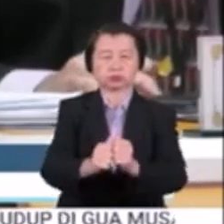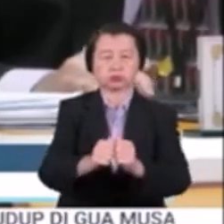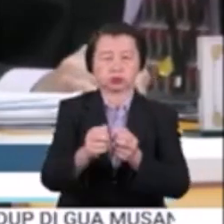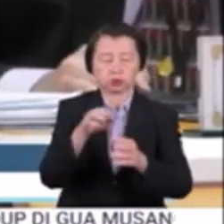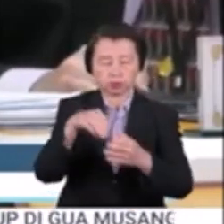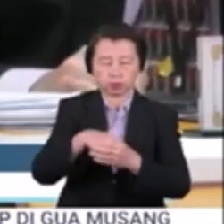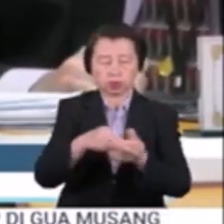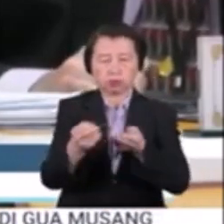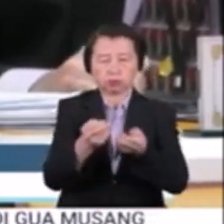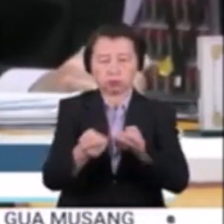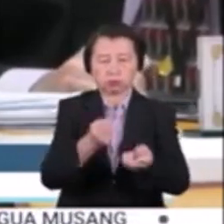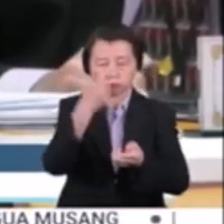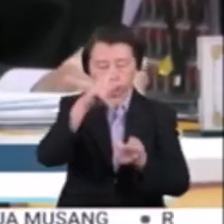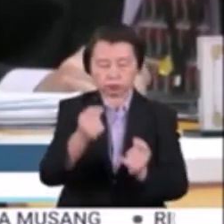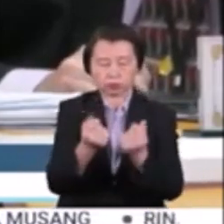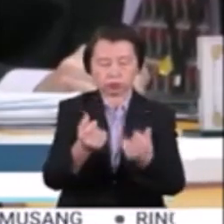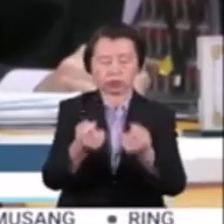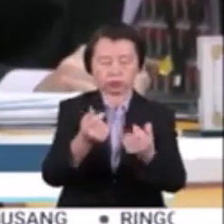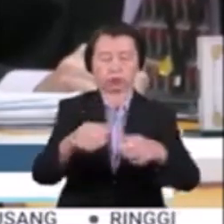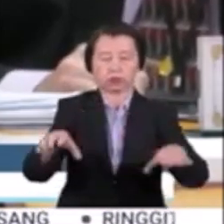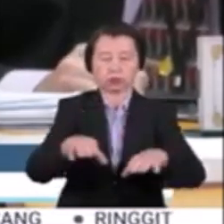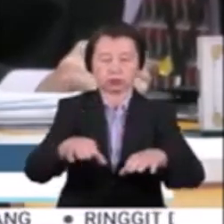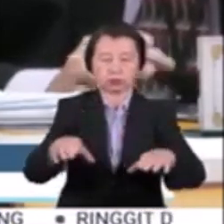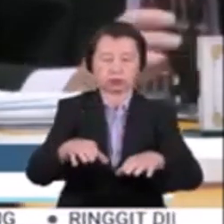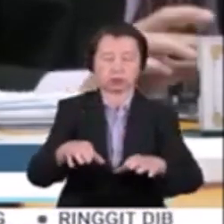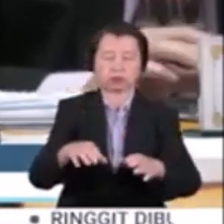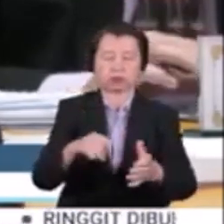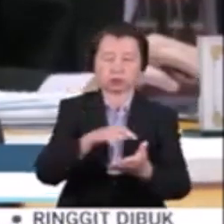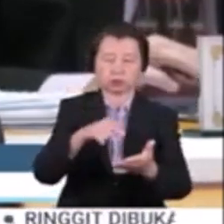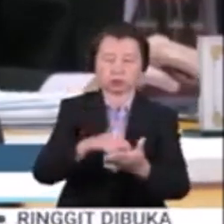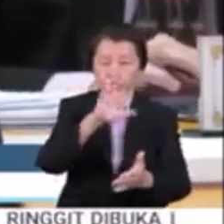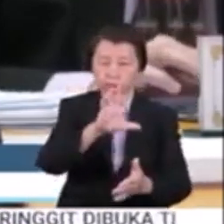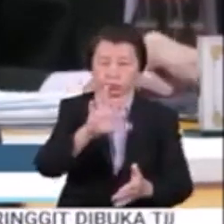usaha untuk mempercepatkan pelaksanaan demokrasi.